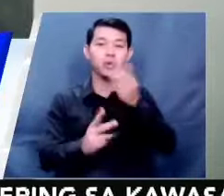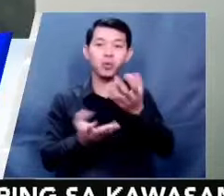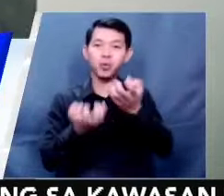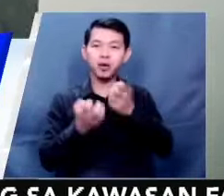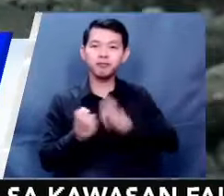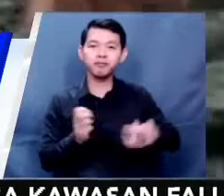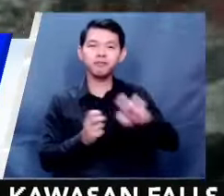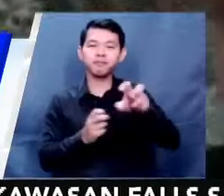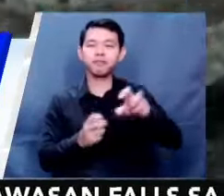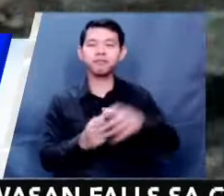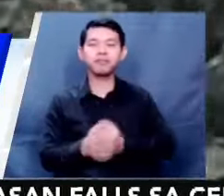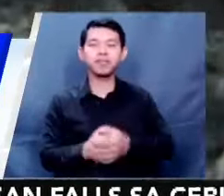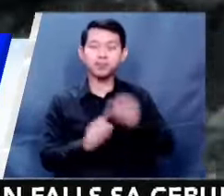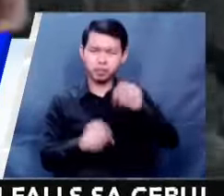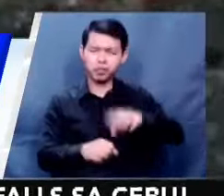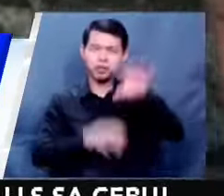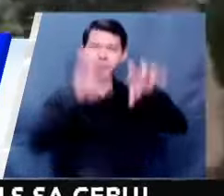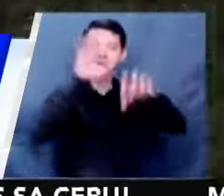papunta sa falls,